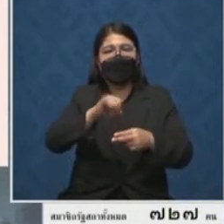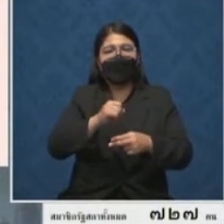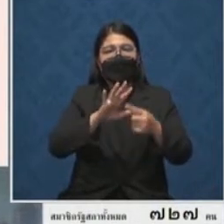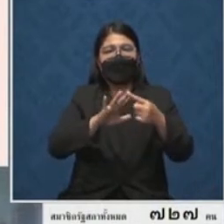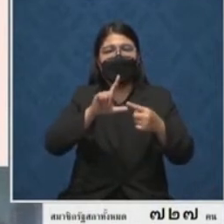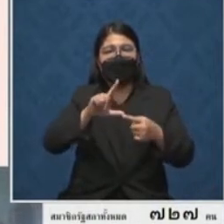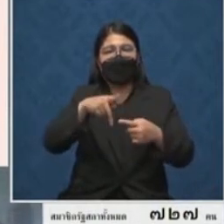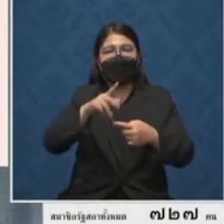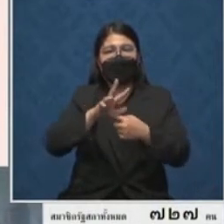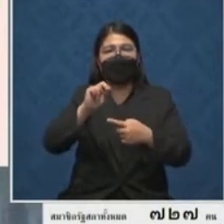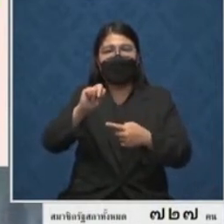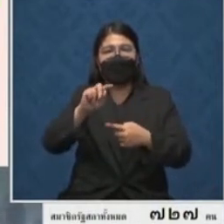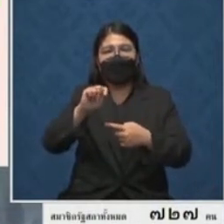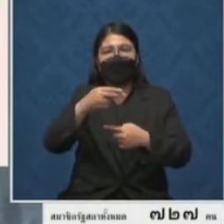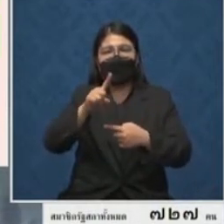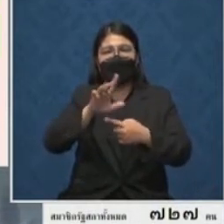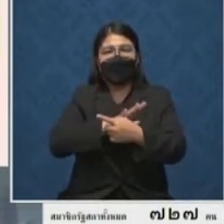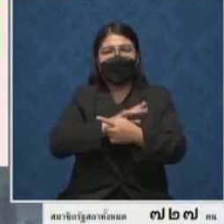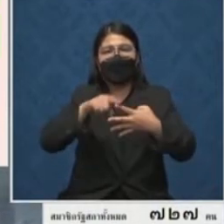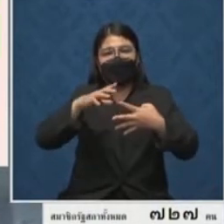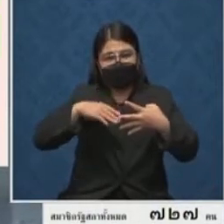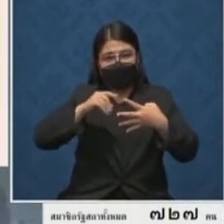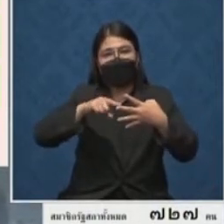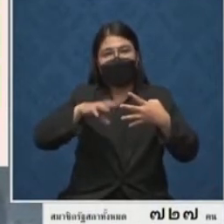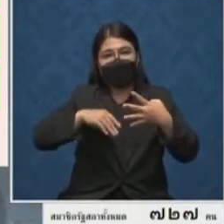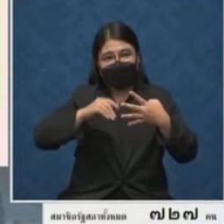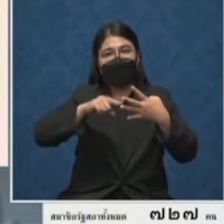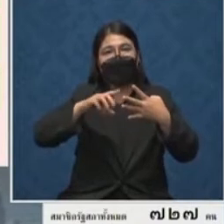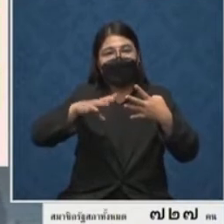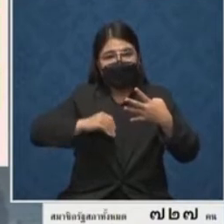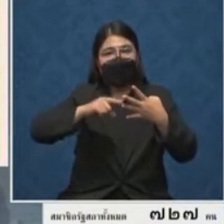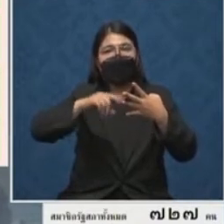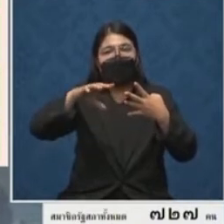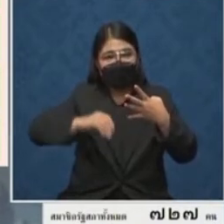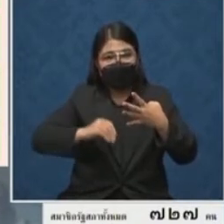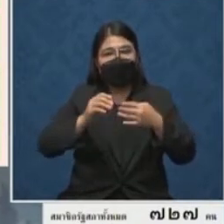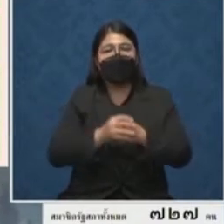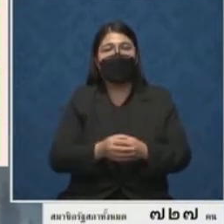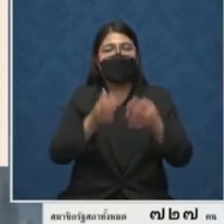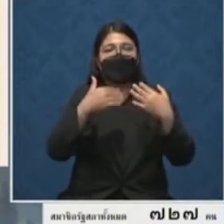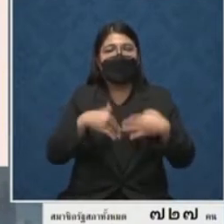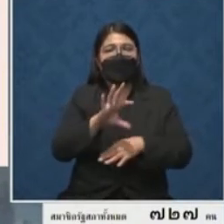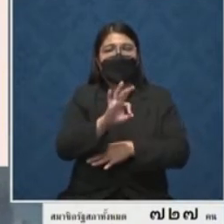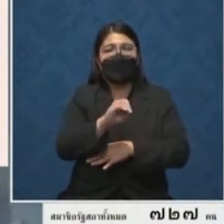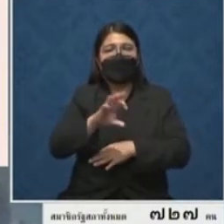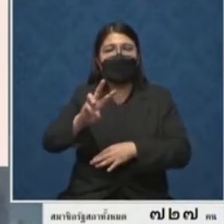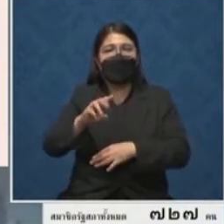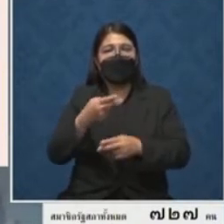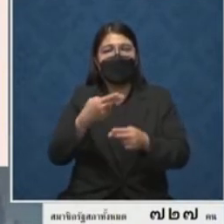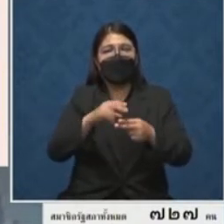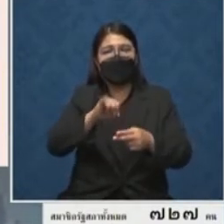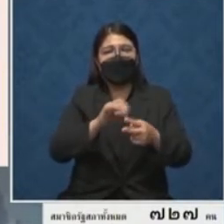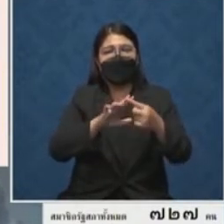1รับหลักการ2รับหลักการ3รับหลักการ4รับหลักการครับ 96นายจุลพันธ์อมรวิวั